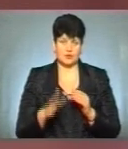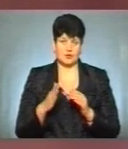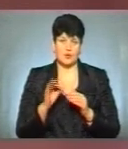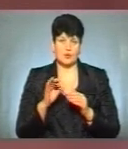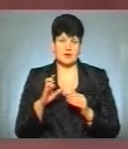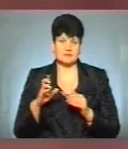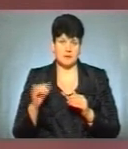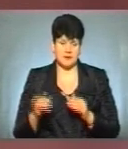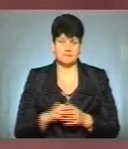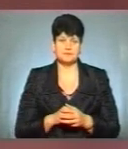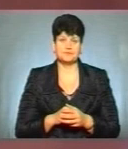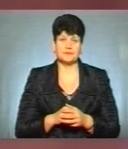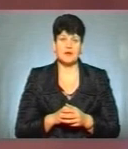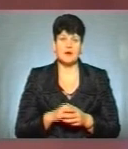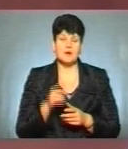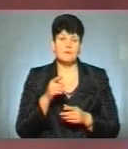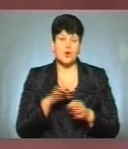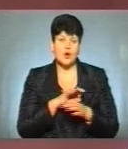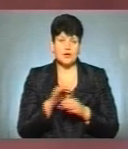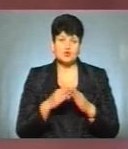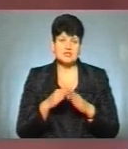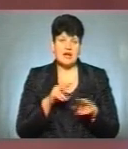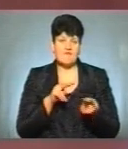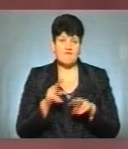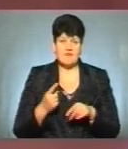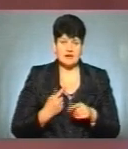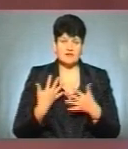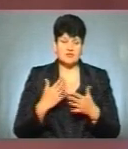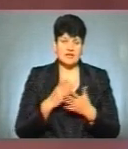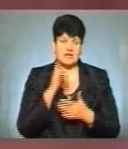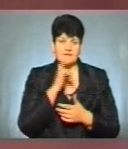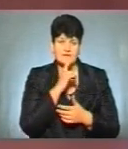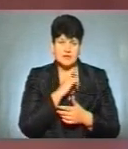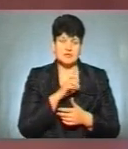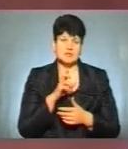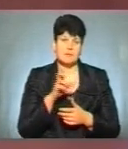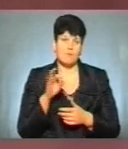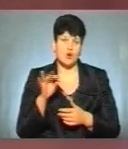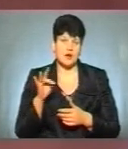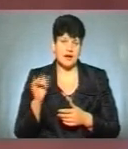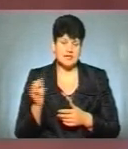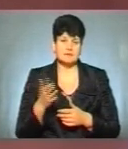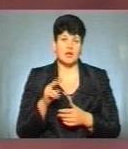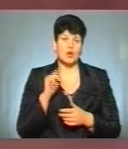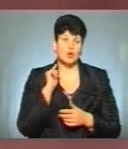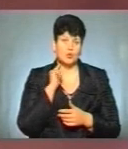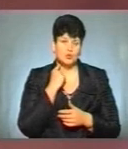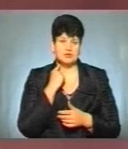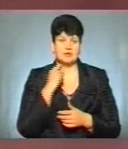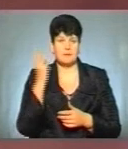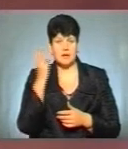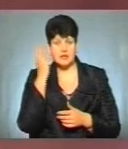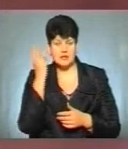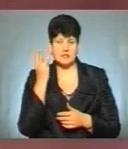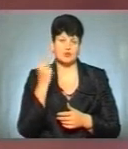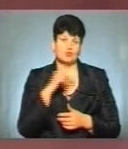двору, розповів Володимир Шевченко. Проєкт «Сусідська варта» вже діє у Вінниці, Борисполі, Луцьку, Хмельницькому, Чернівцях, Кременчуці